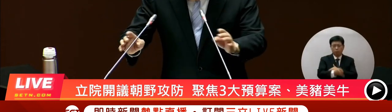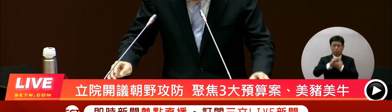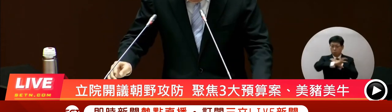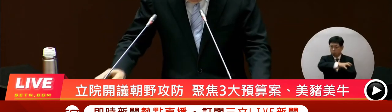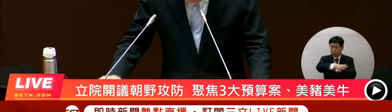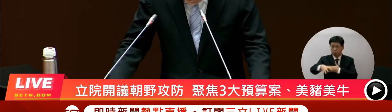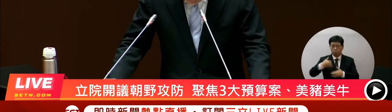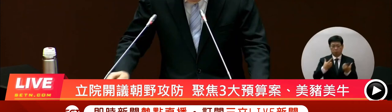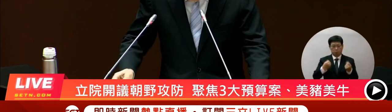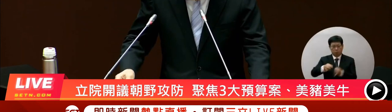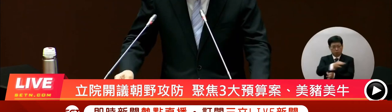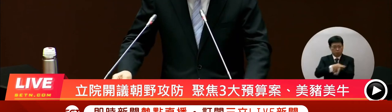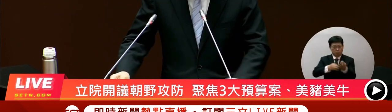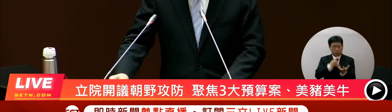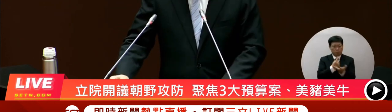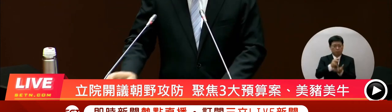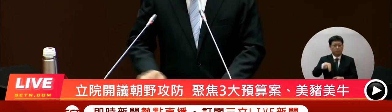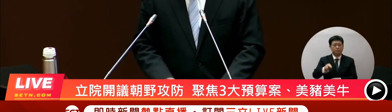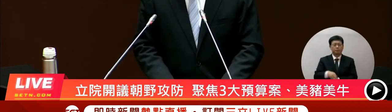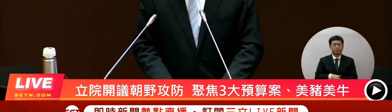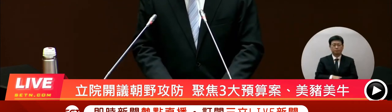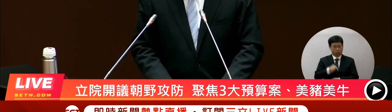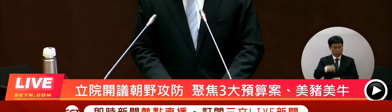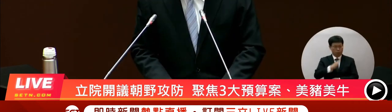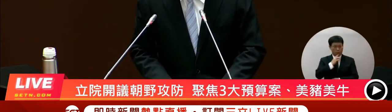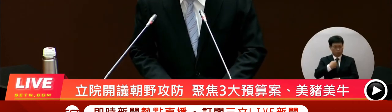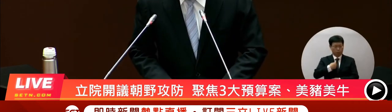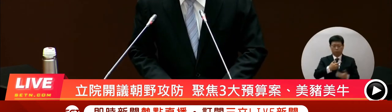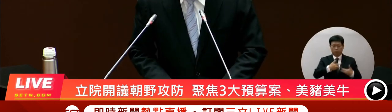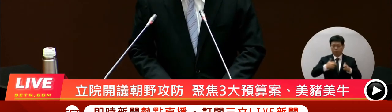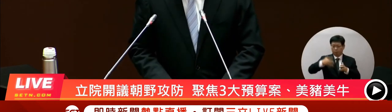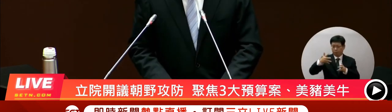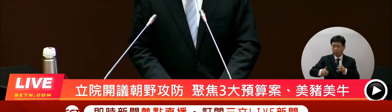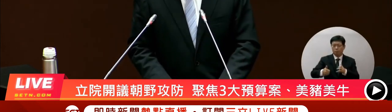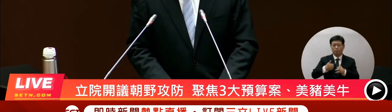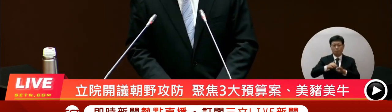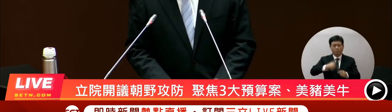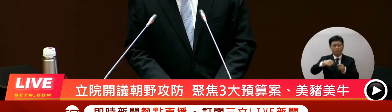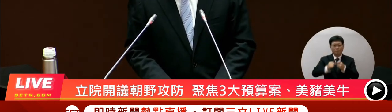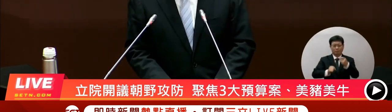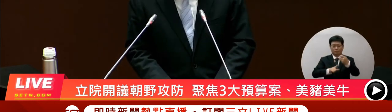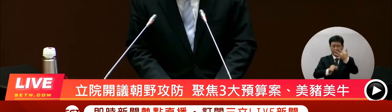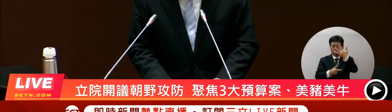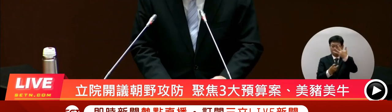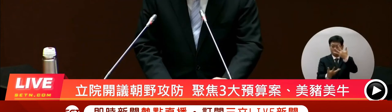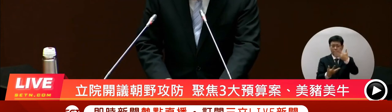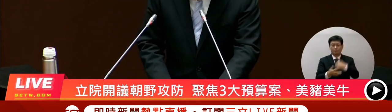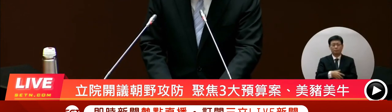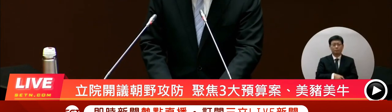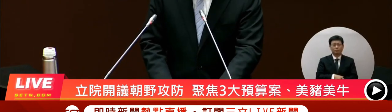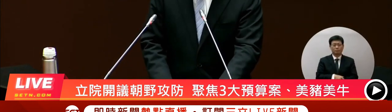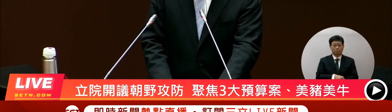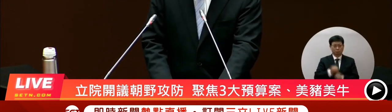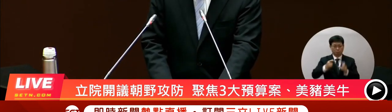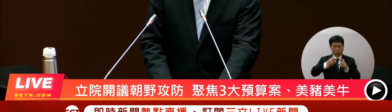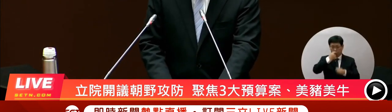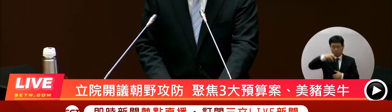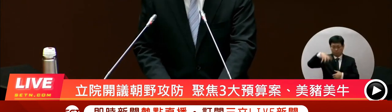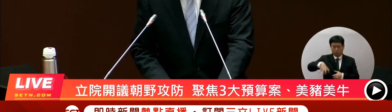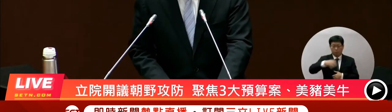全球经济的新舞台。这是蔡总统在今年8月28日在总统